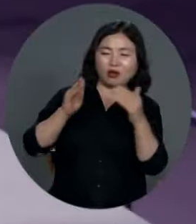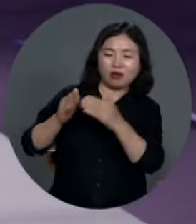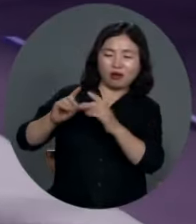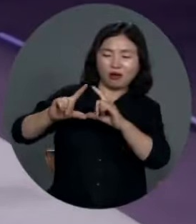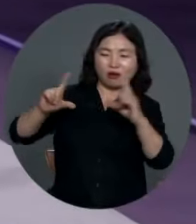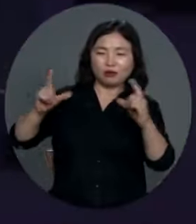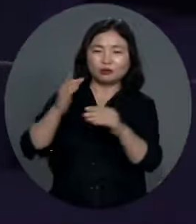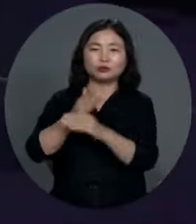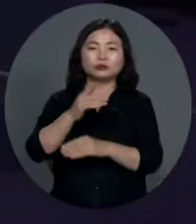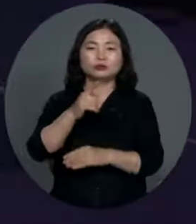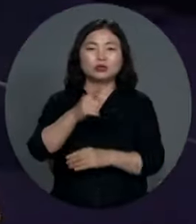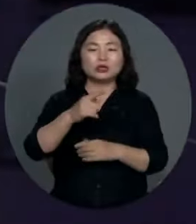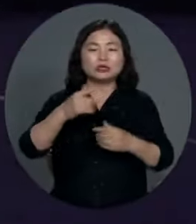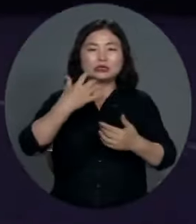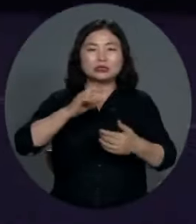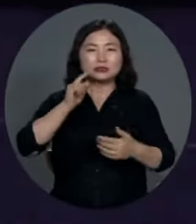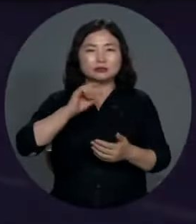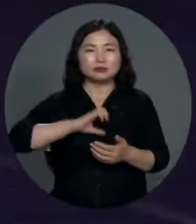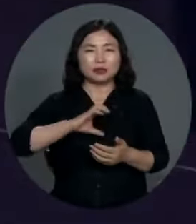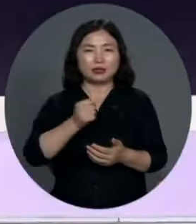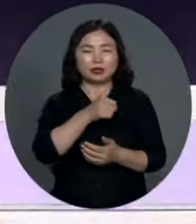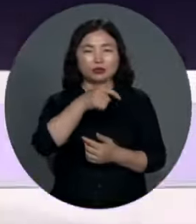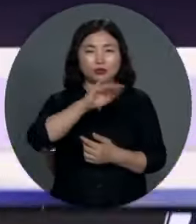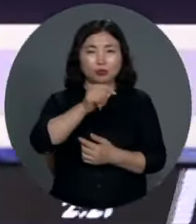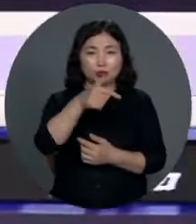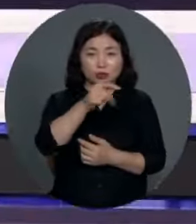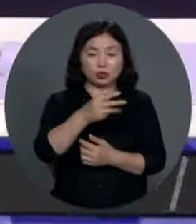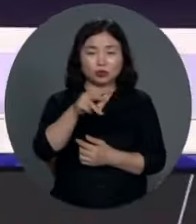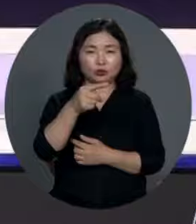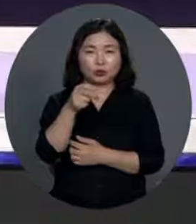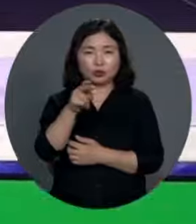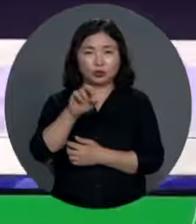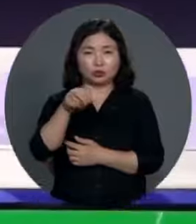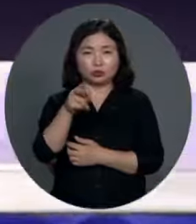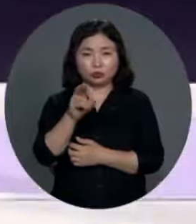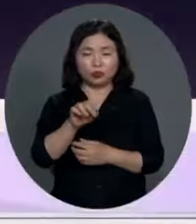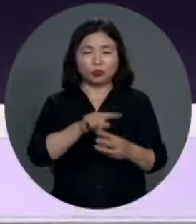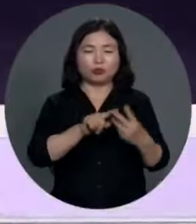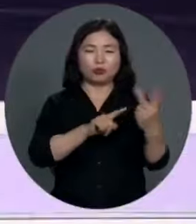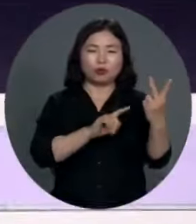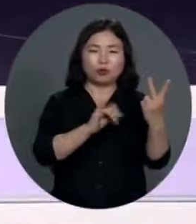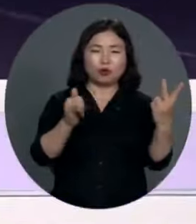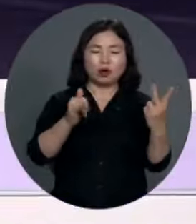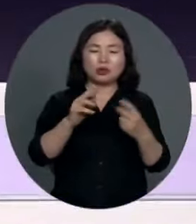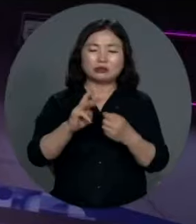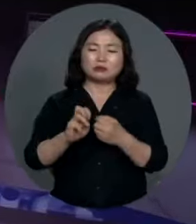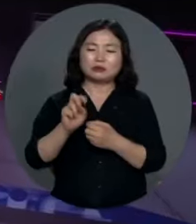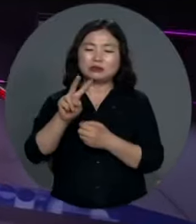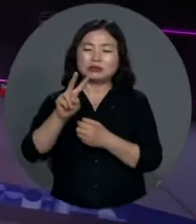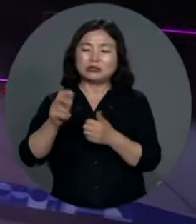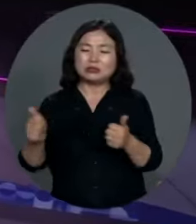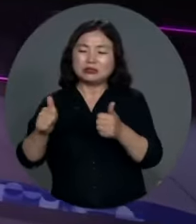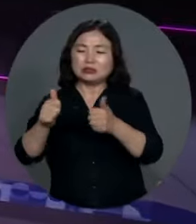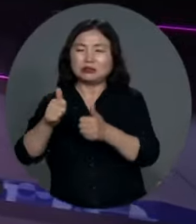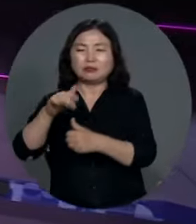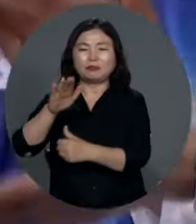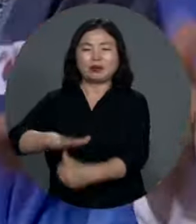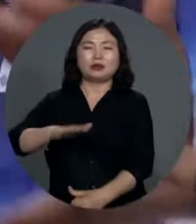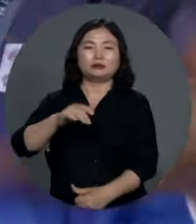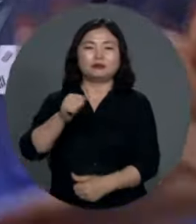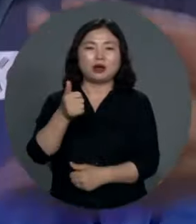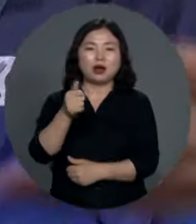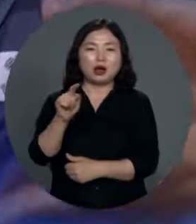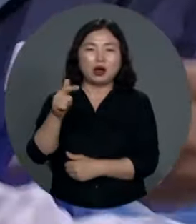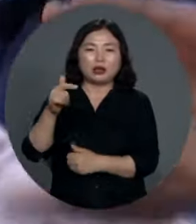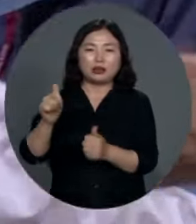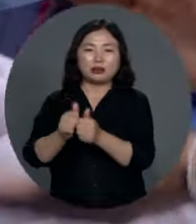사브르 단체전에서 금메달을 따낸 구본길 도경동 선수. 비록 32강에서 탈락의 고배를 마셨지만